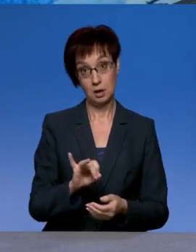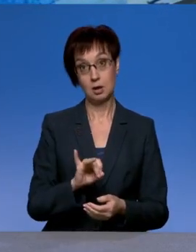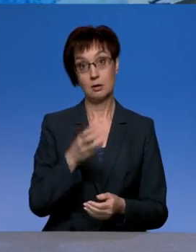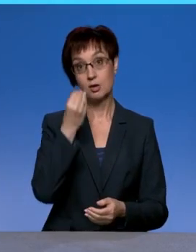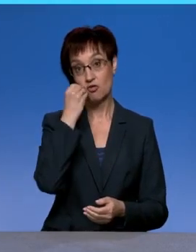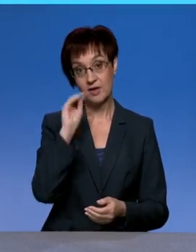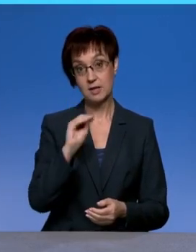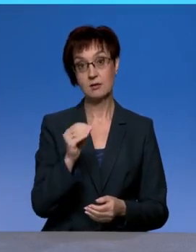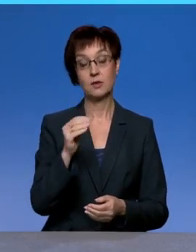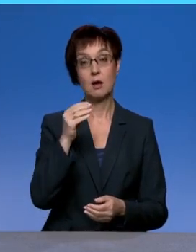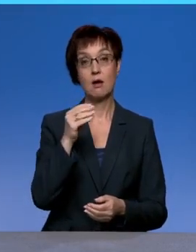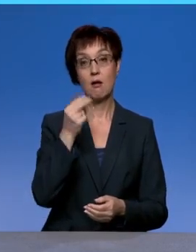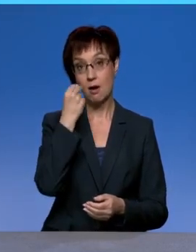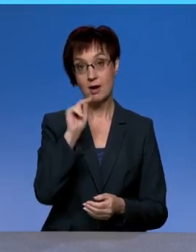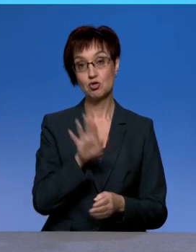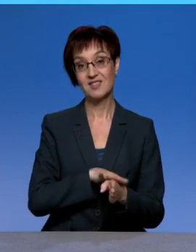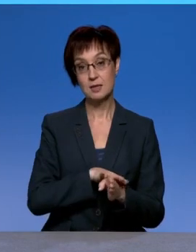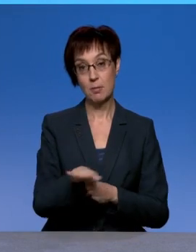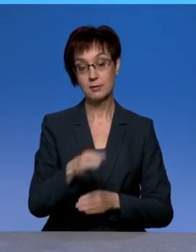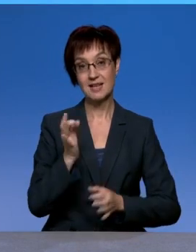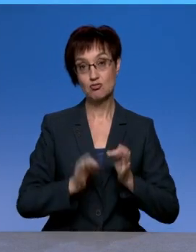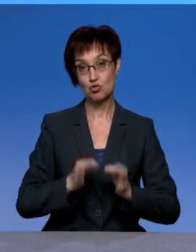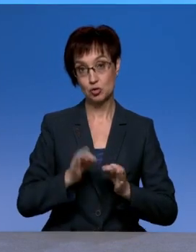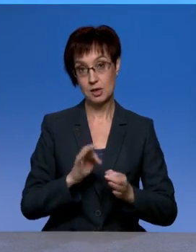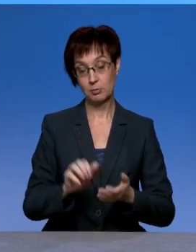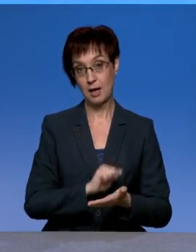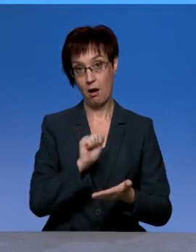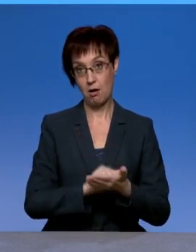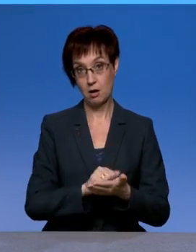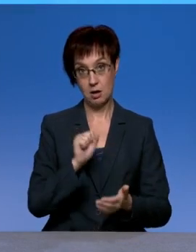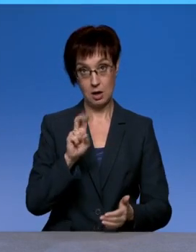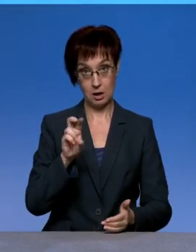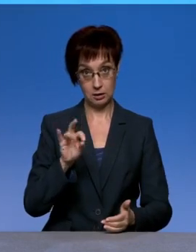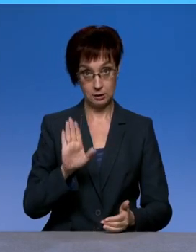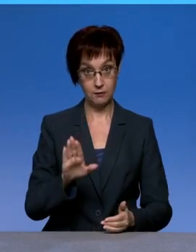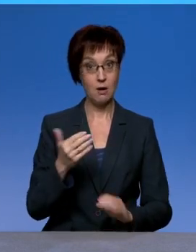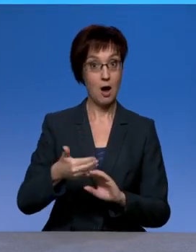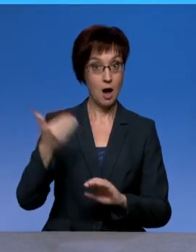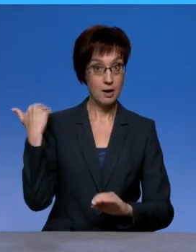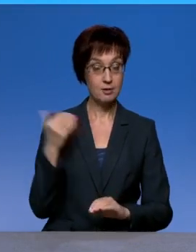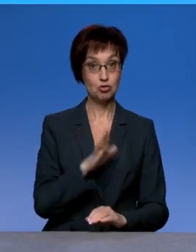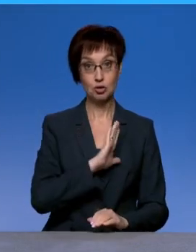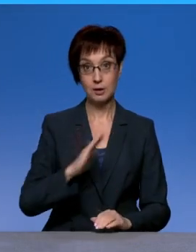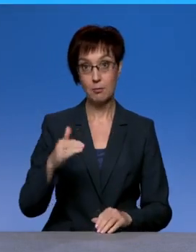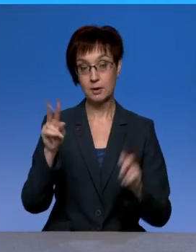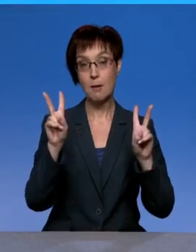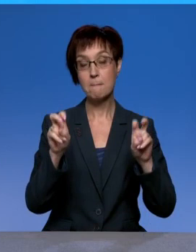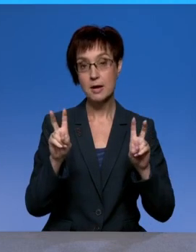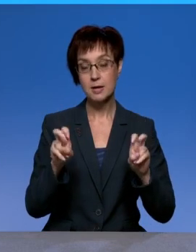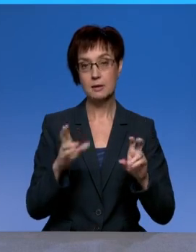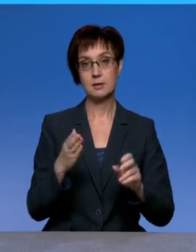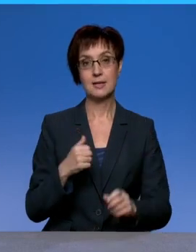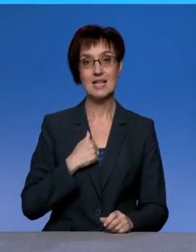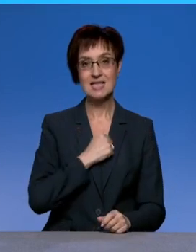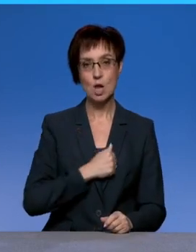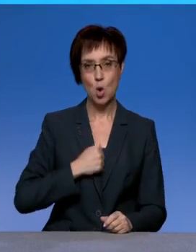актов. А раньше, оказывается, не было такого понятия, как злостный неплательщик. Сейчас оно появилось. Это, оказывается, тот, кто